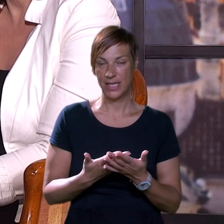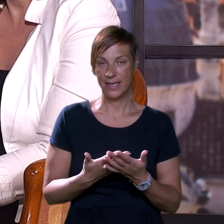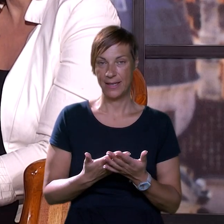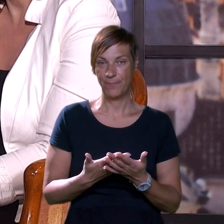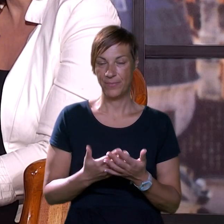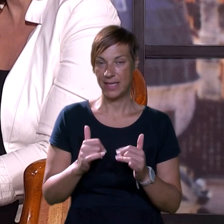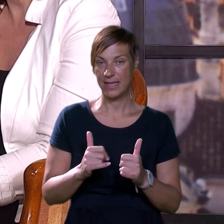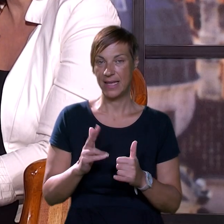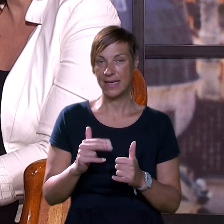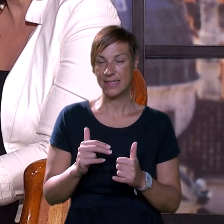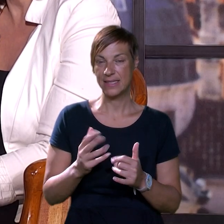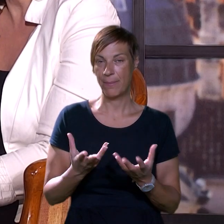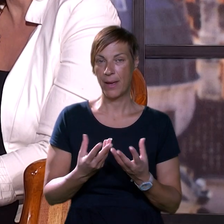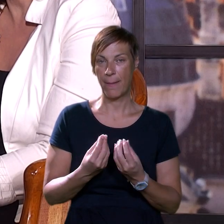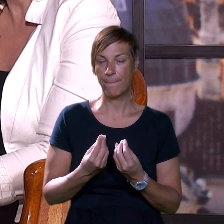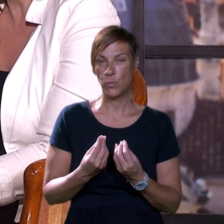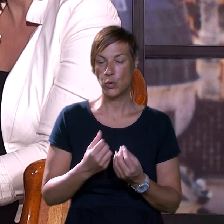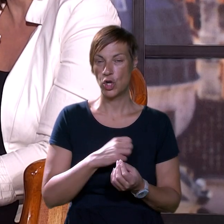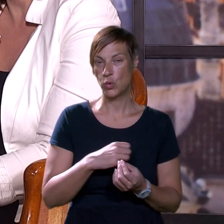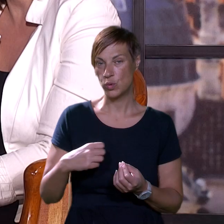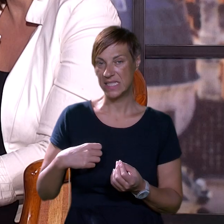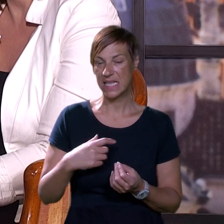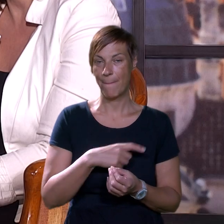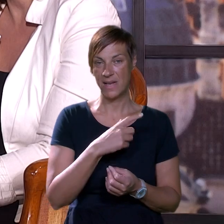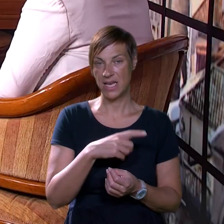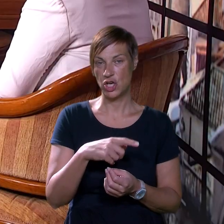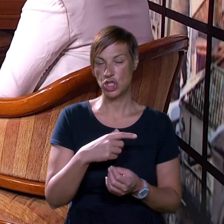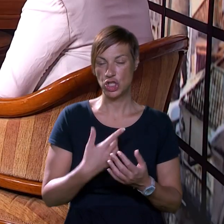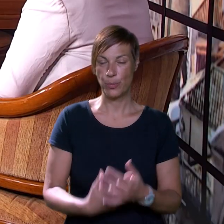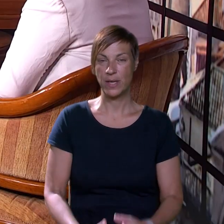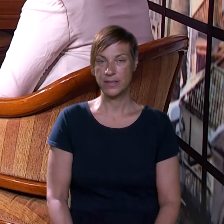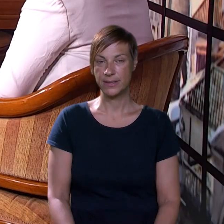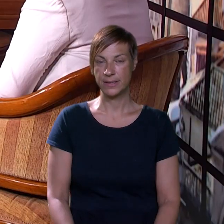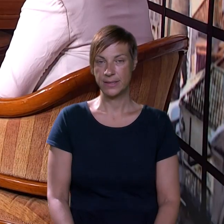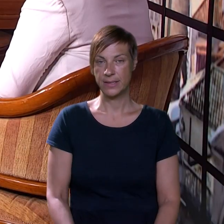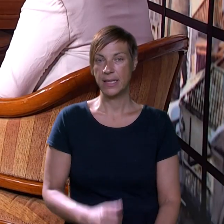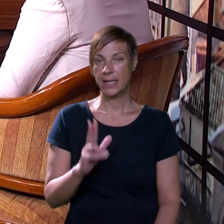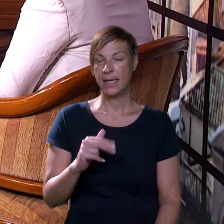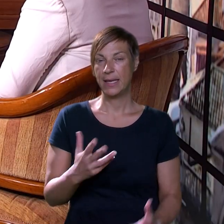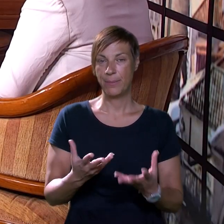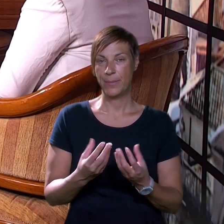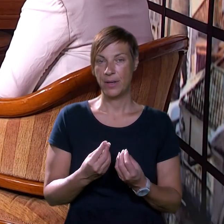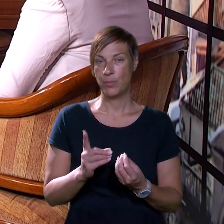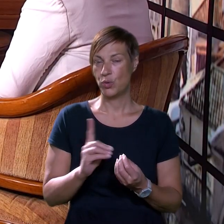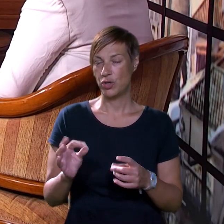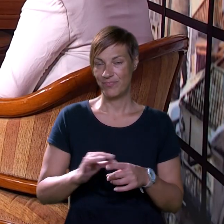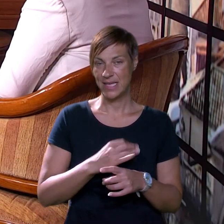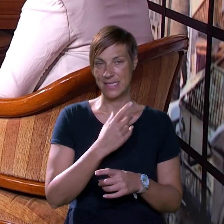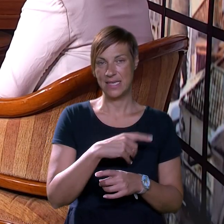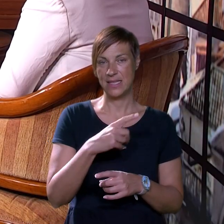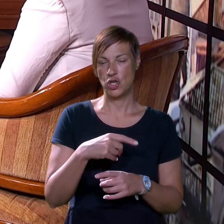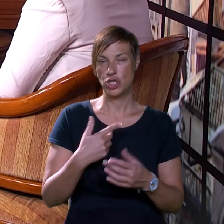da danas ima jako puno usamljenih ljudi, samih ljudi? Pa ima jako puno u stvari